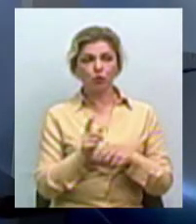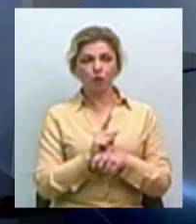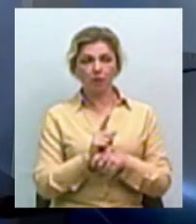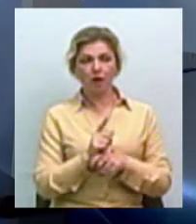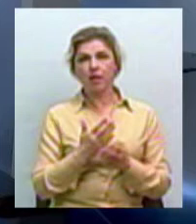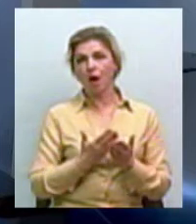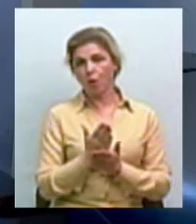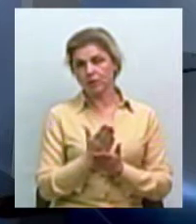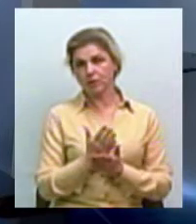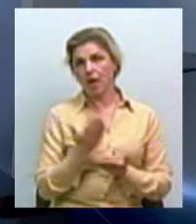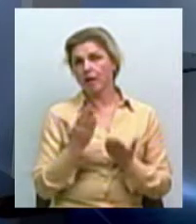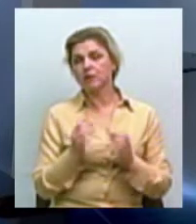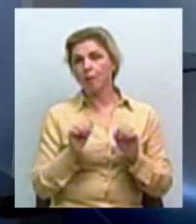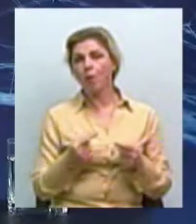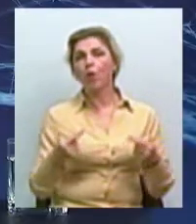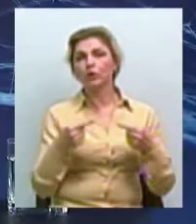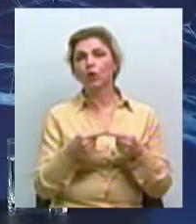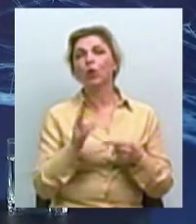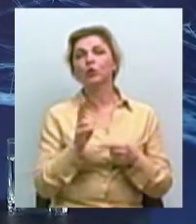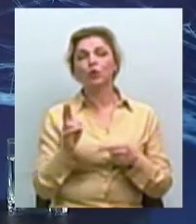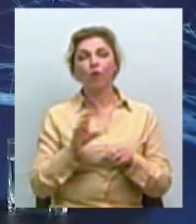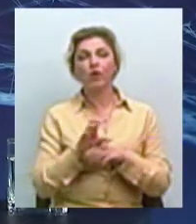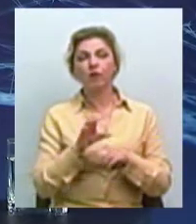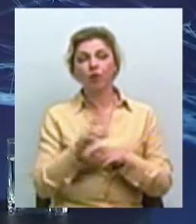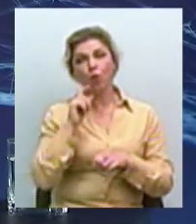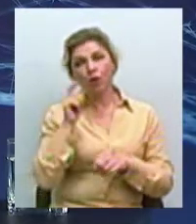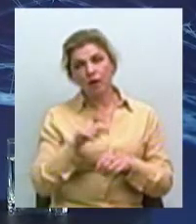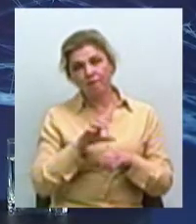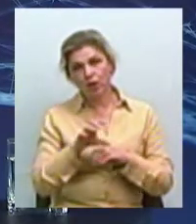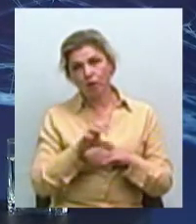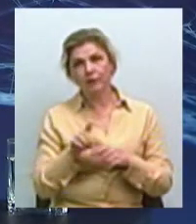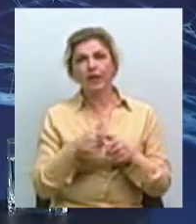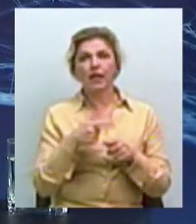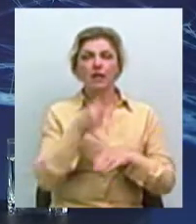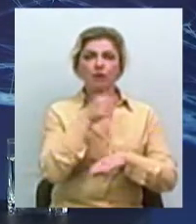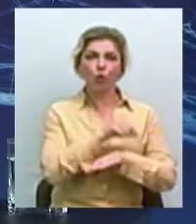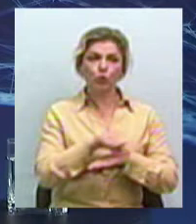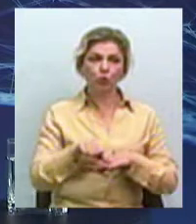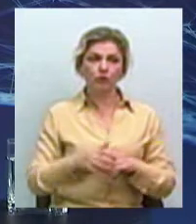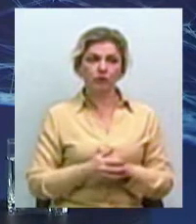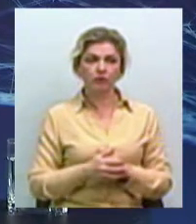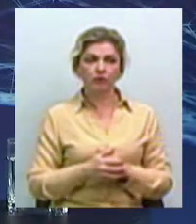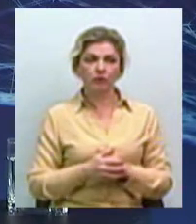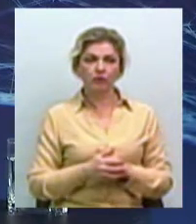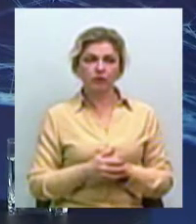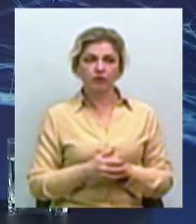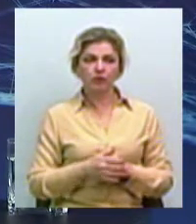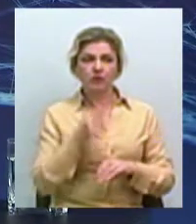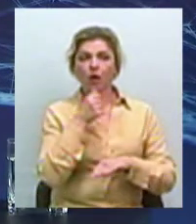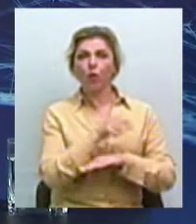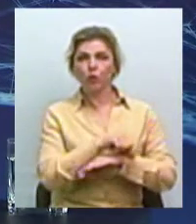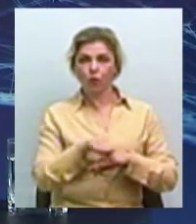А якщо можна конкретніше, хто? Вітчизняний виробник чи закордонний? Закордонний.